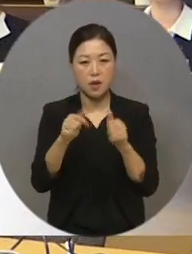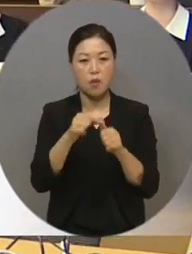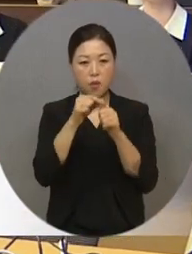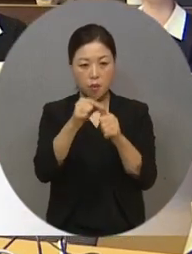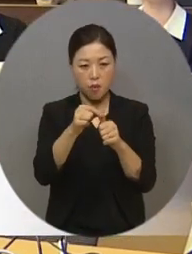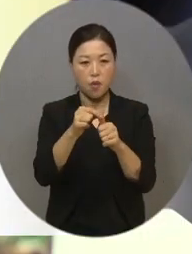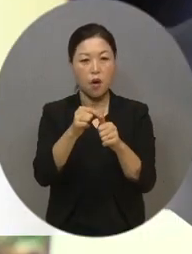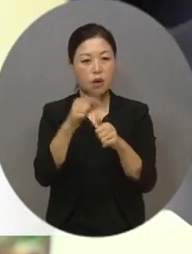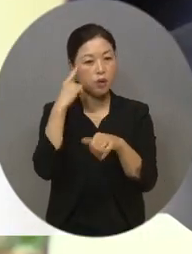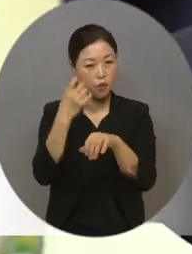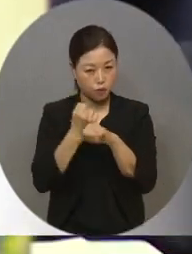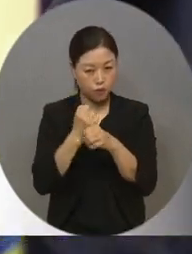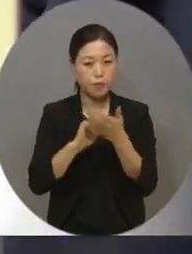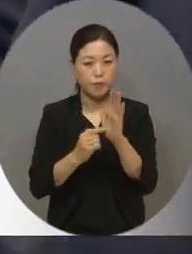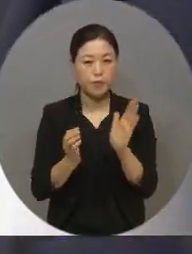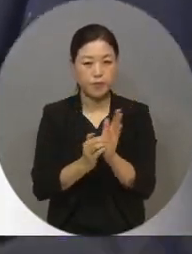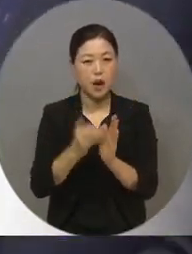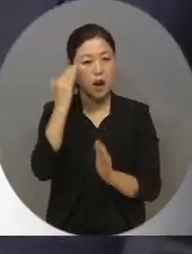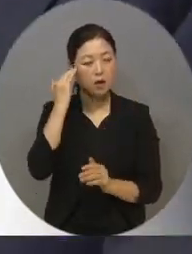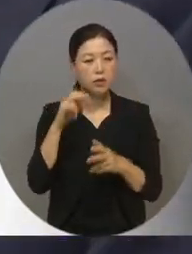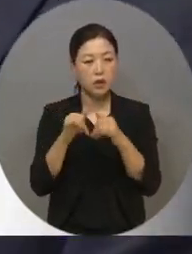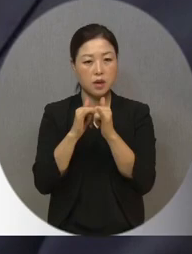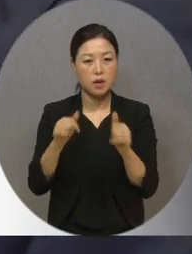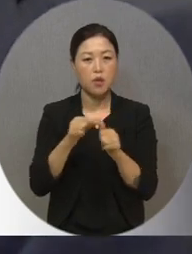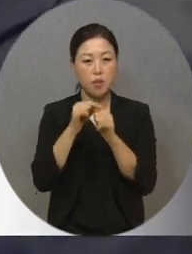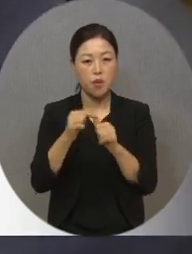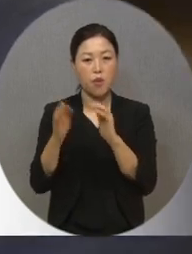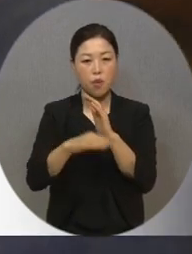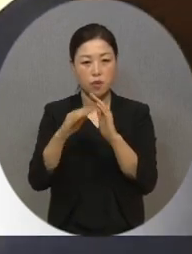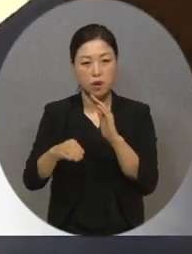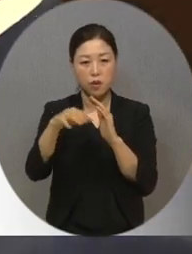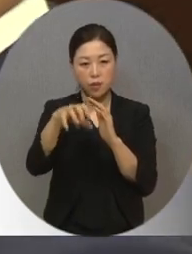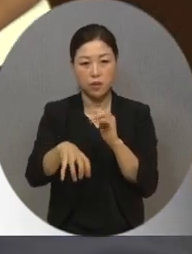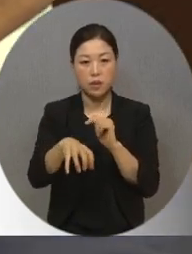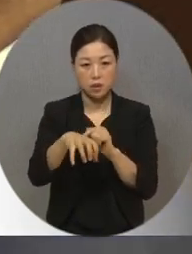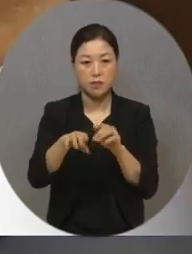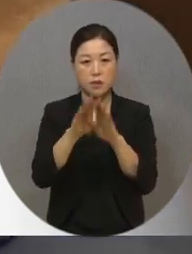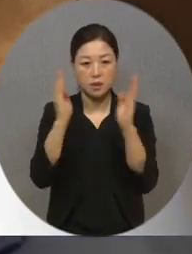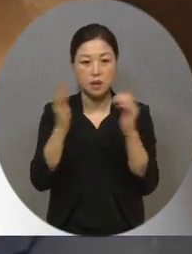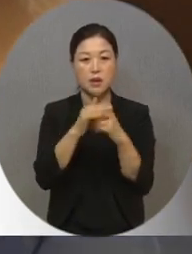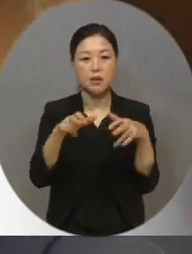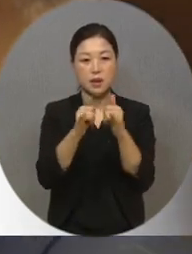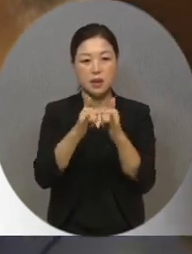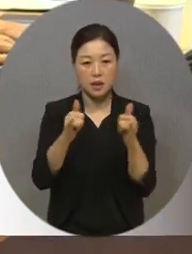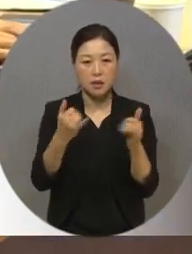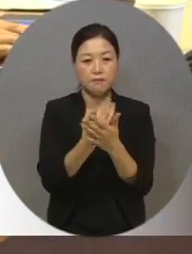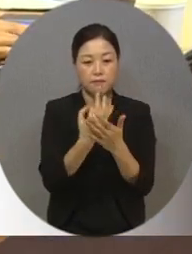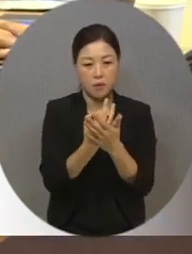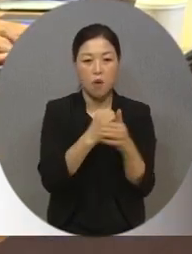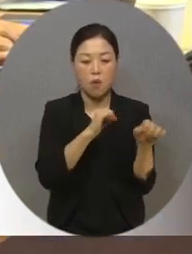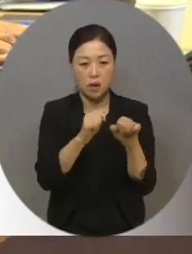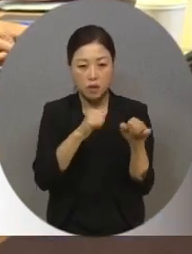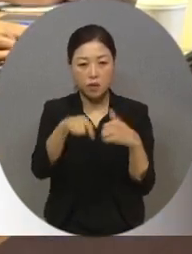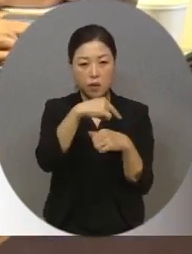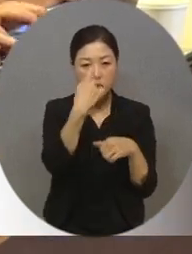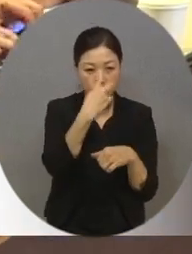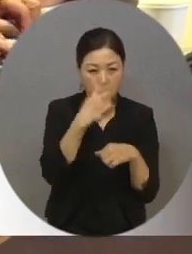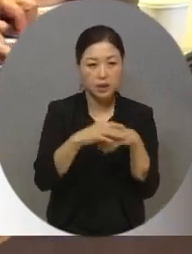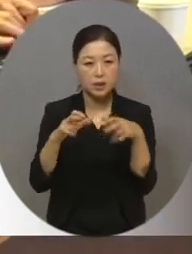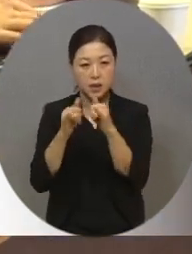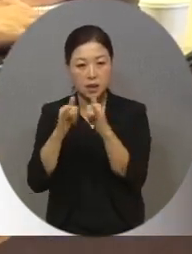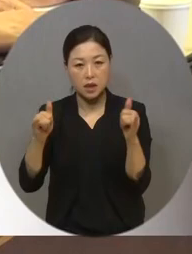개최됐습니다 한국장애인 고용공단 고용 개발원이 실시하는 장애인 경제활동 실태조사 장애인 고용